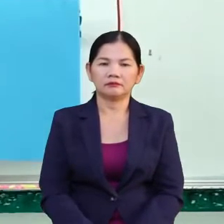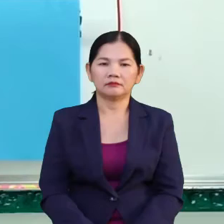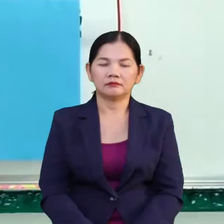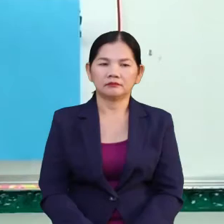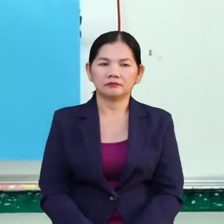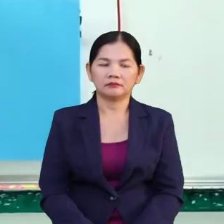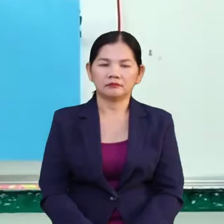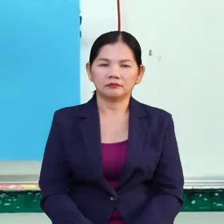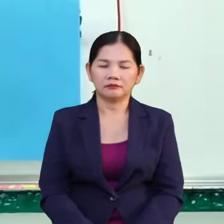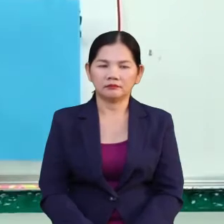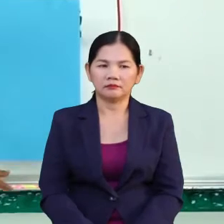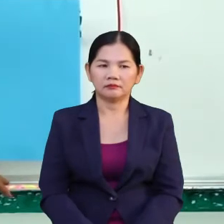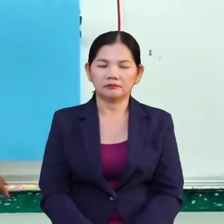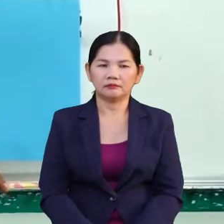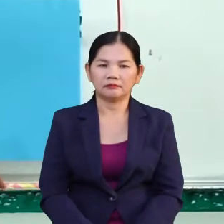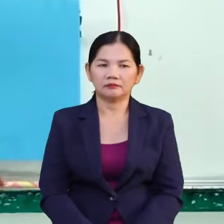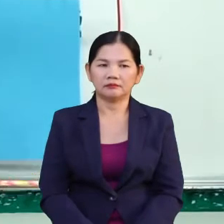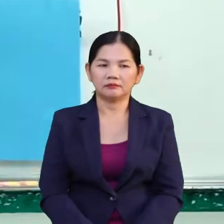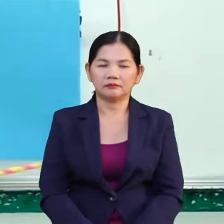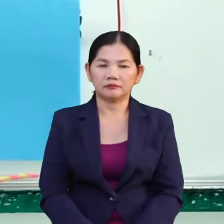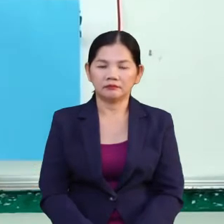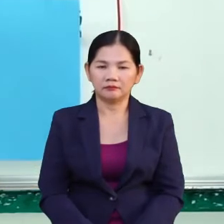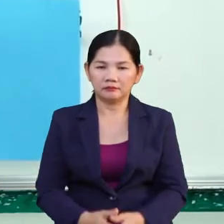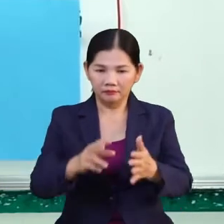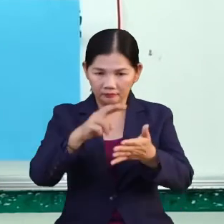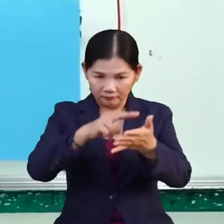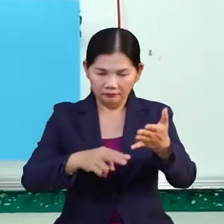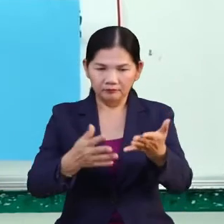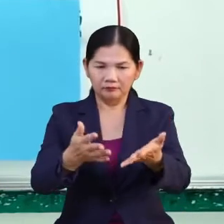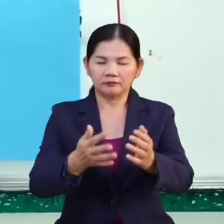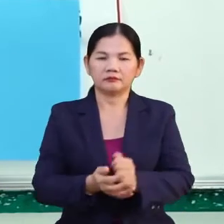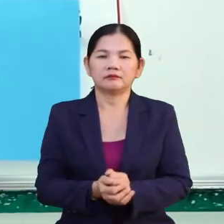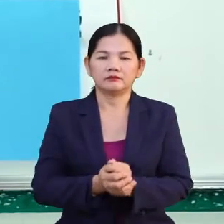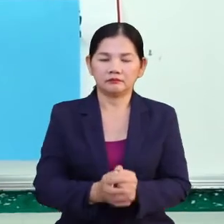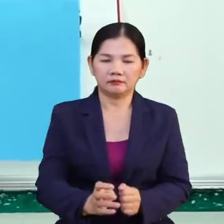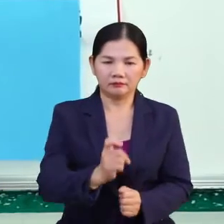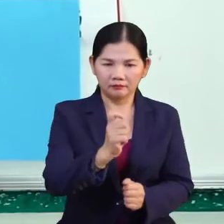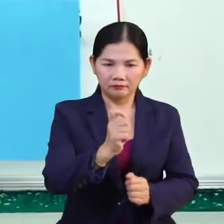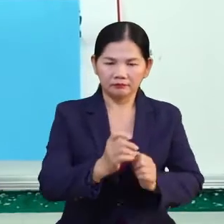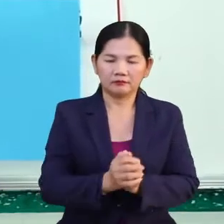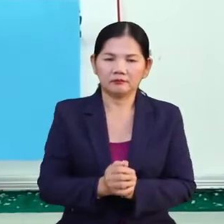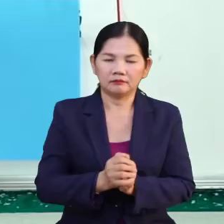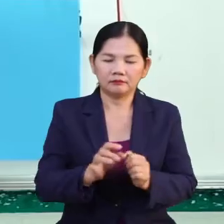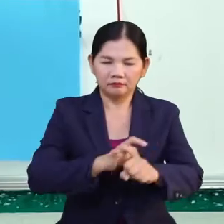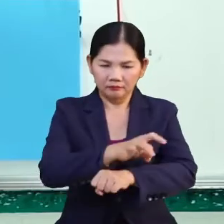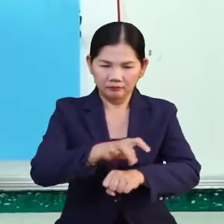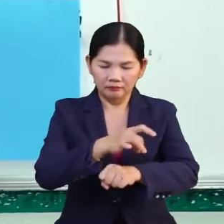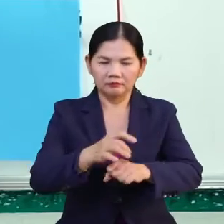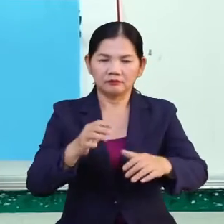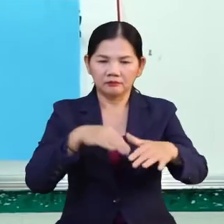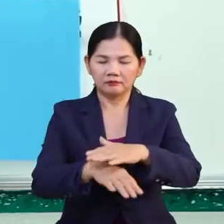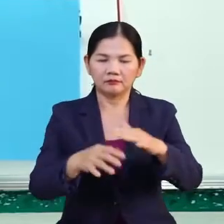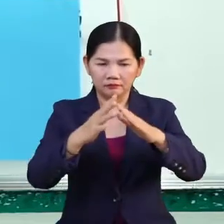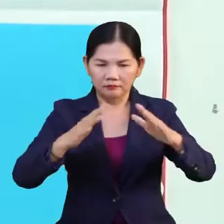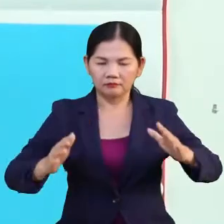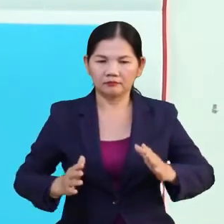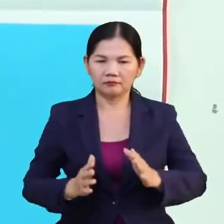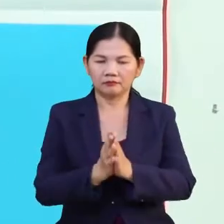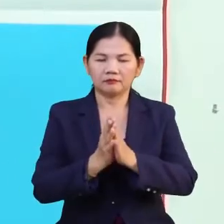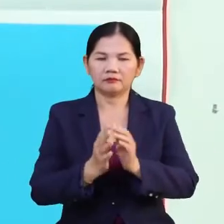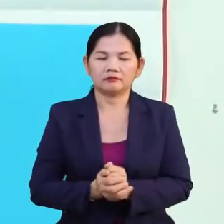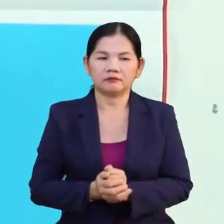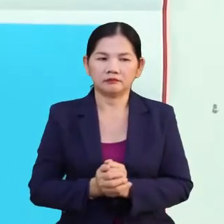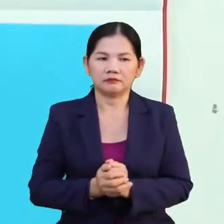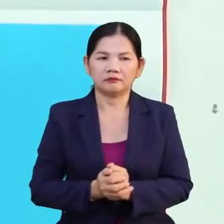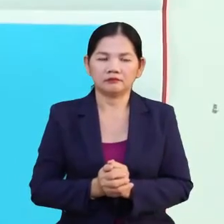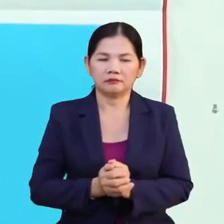ចាកូនមើលមើលចាអ្នកគ្រូអានស្ដាប់ណាកូនណាខនៅពេលចូលវត្តចាទីមួយ